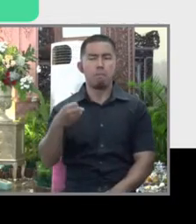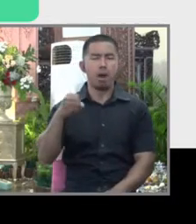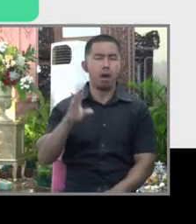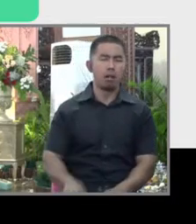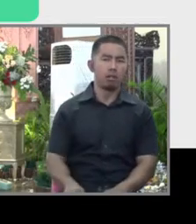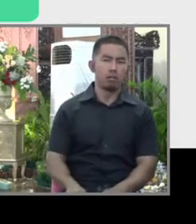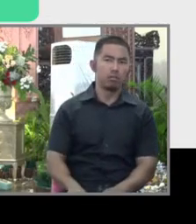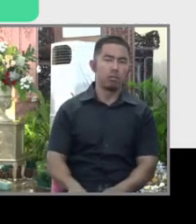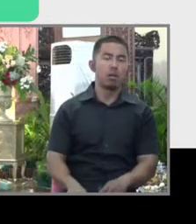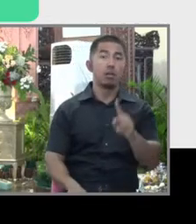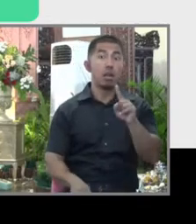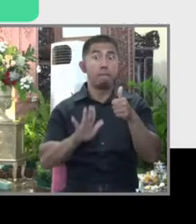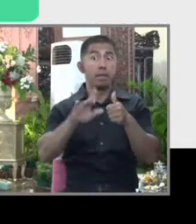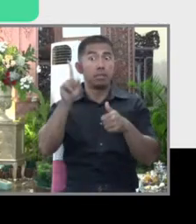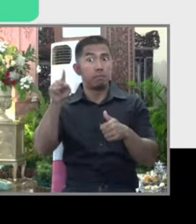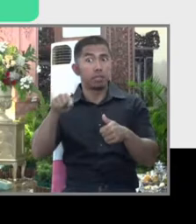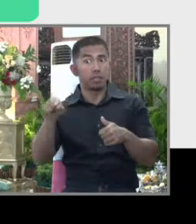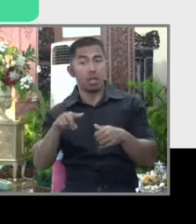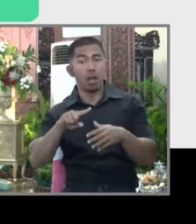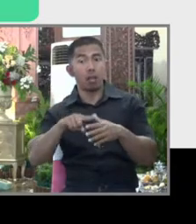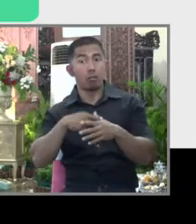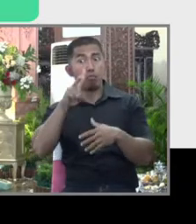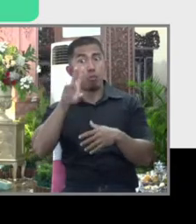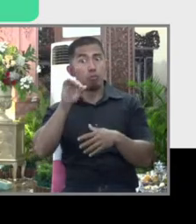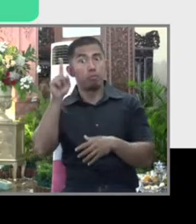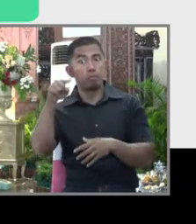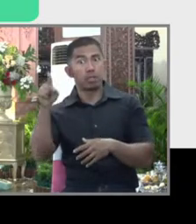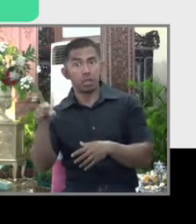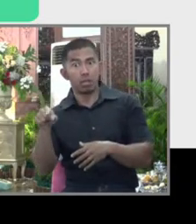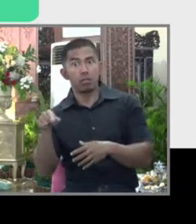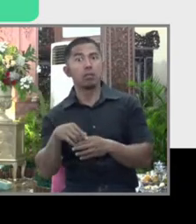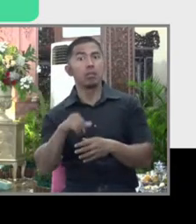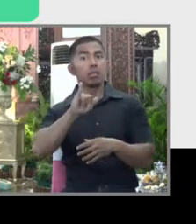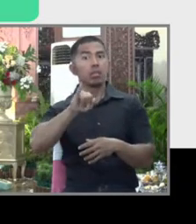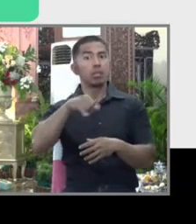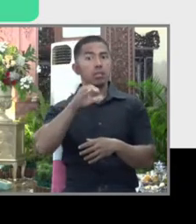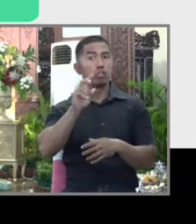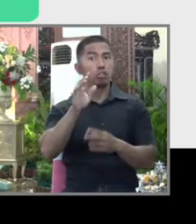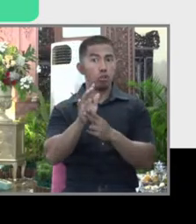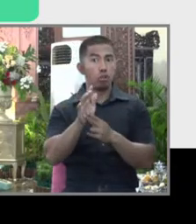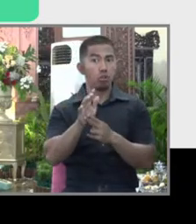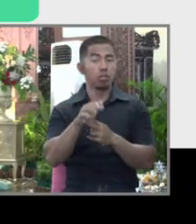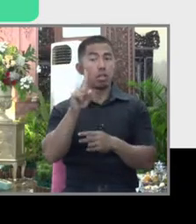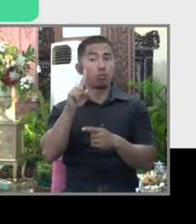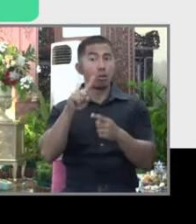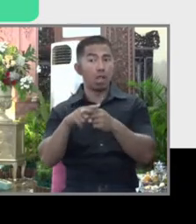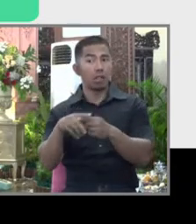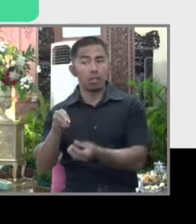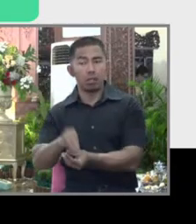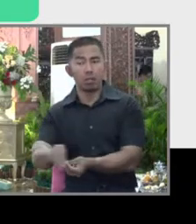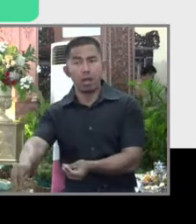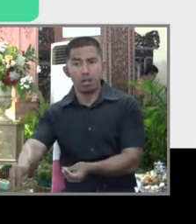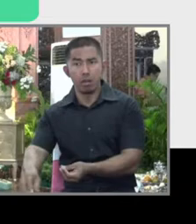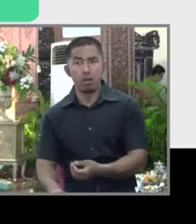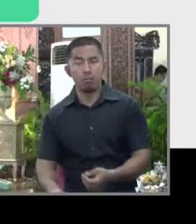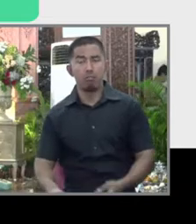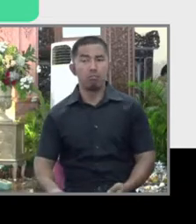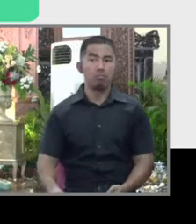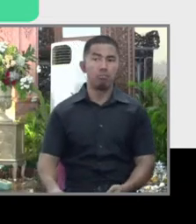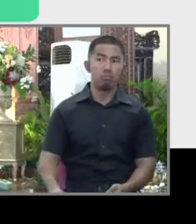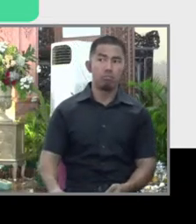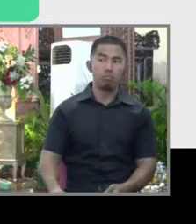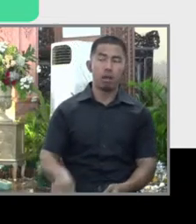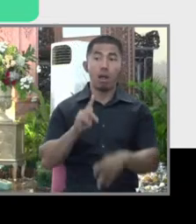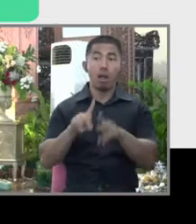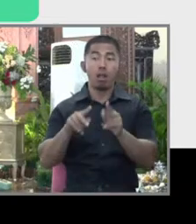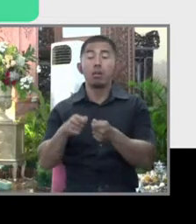15% sampai 20 bahkan tempat jahit John tengkolak per sekali tanam kalau wangi kita